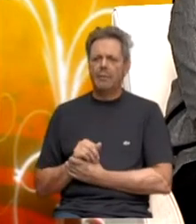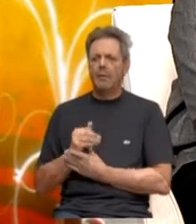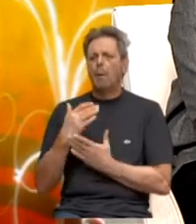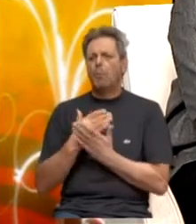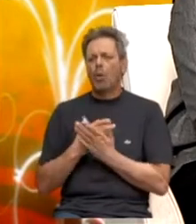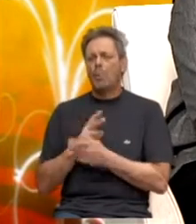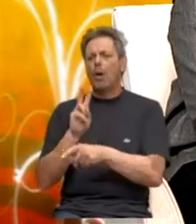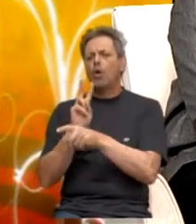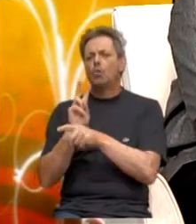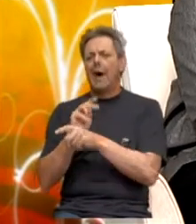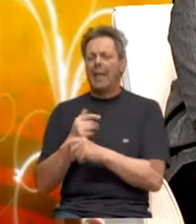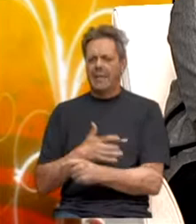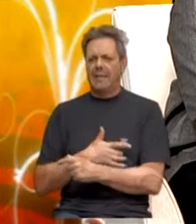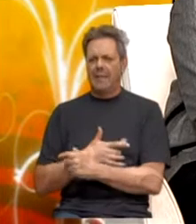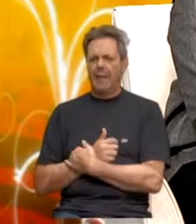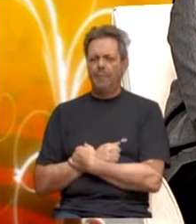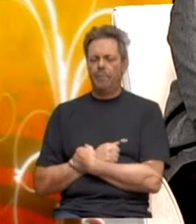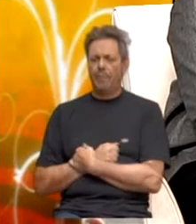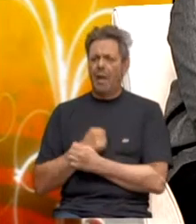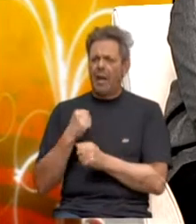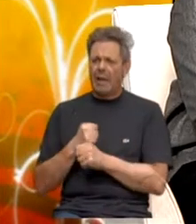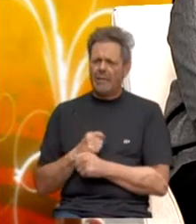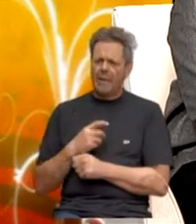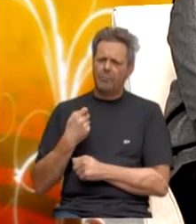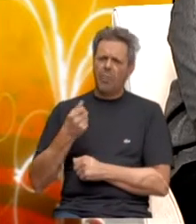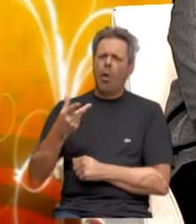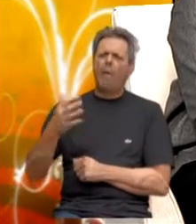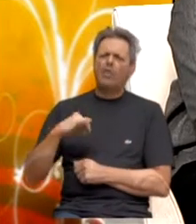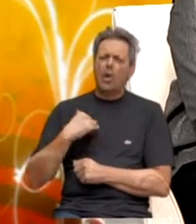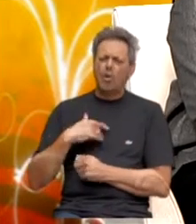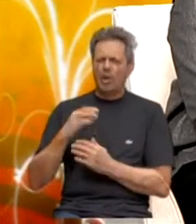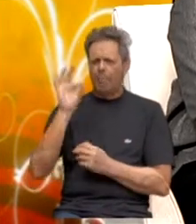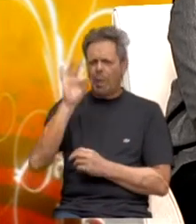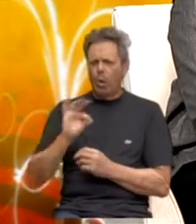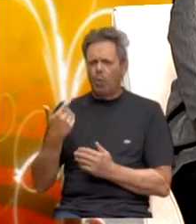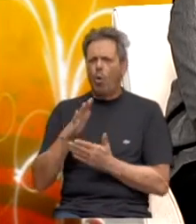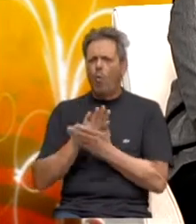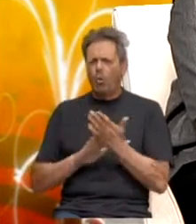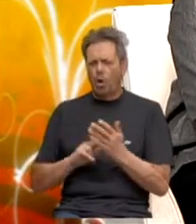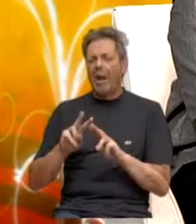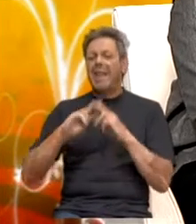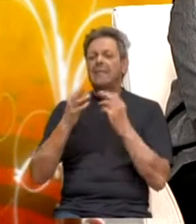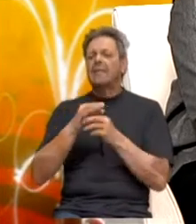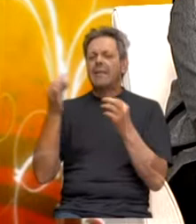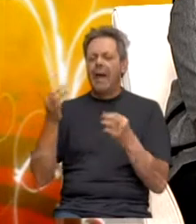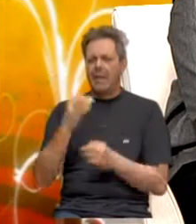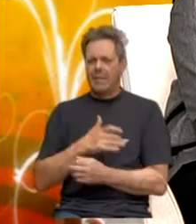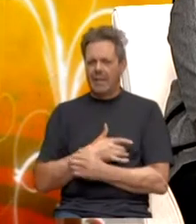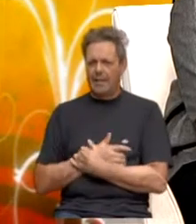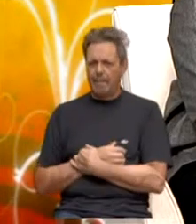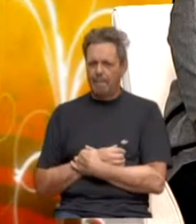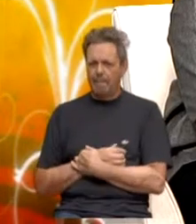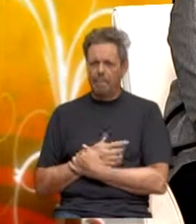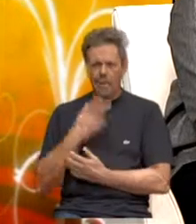program Čuvari srca. Dakle, radi se o višegodišnjem projektu koji započinje na Svjetski dan srca. Ne znam je li vidjela